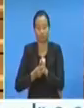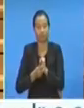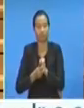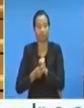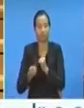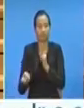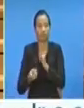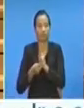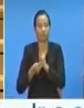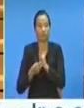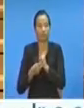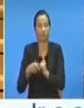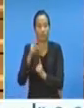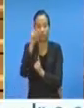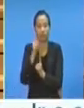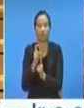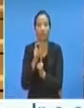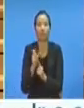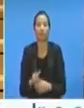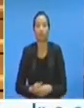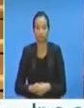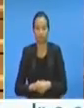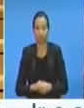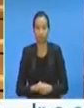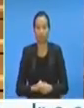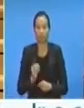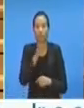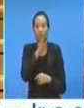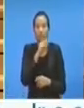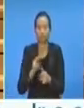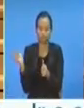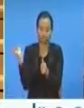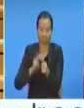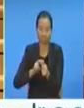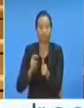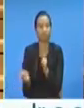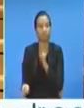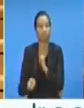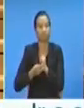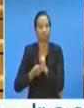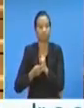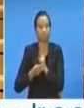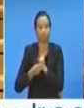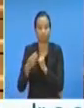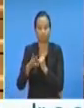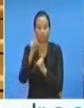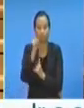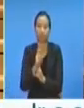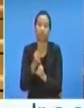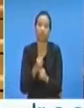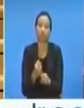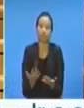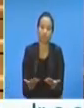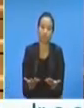สูญรวมประสาทตายทันทีสมมุติว่ากัดแล้วตายทันทีเหรอครับตายตรงนั้นเลยครับแจ้งใคร